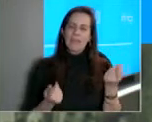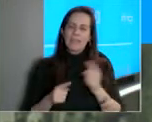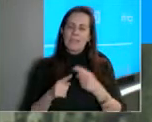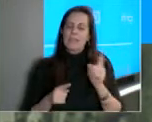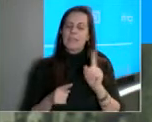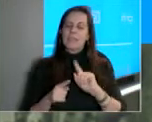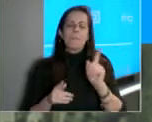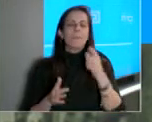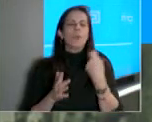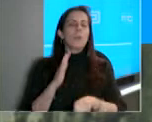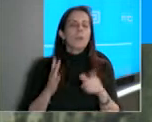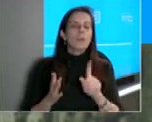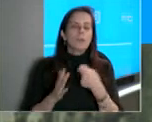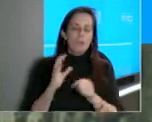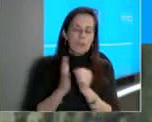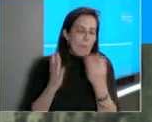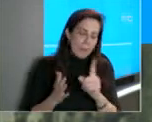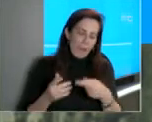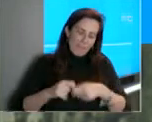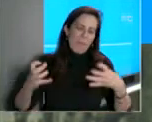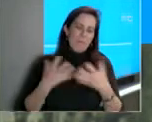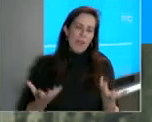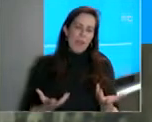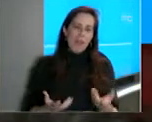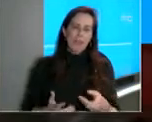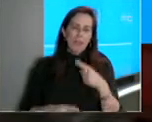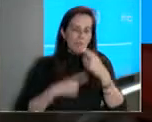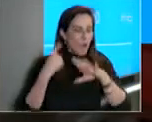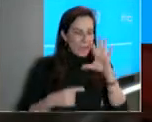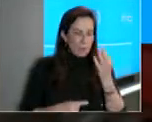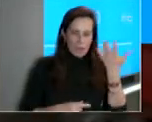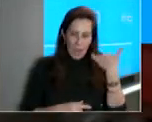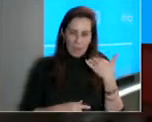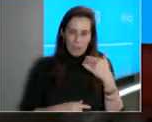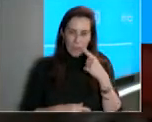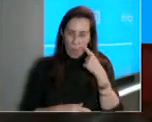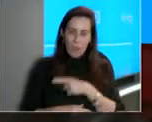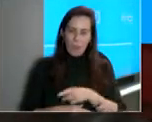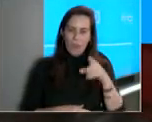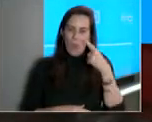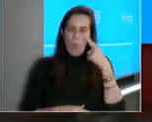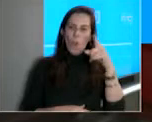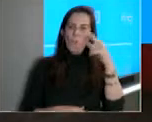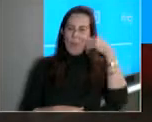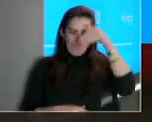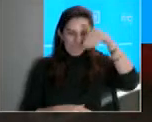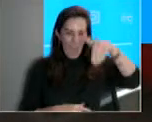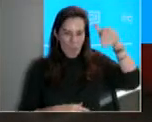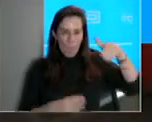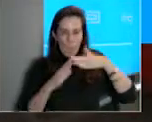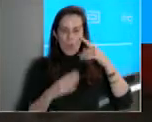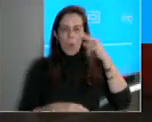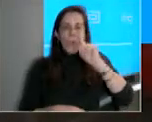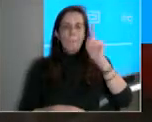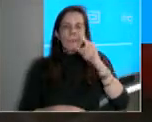את העיתון, אנשים שהם חברי המפלגה. ויש אומרים שבשנות ה-50, כשהיית עובר בבית משותף, היית מסתכל בתיבות הדואר